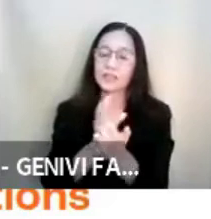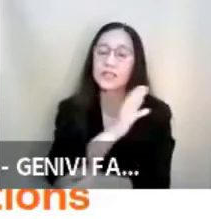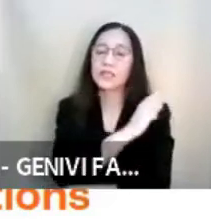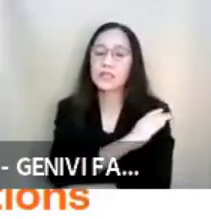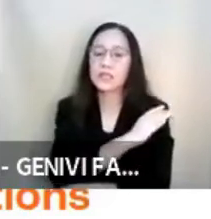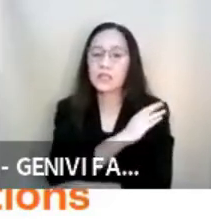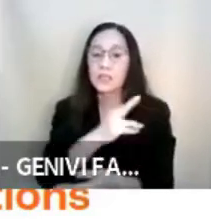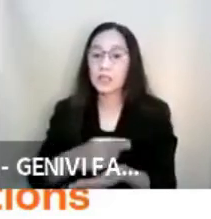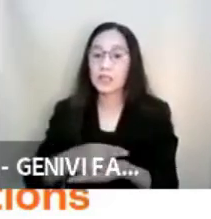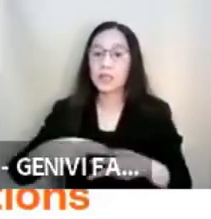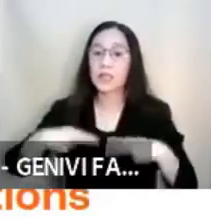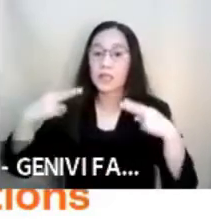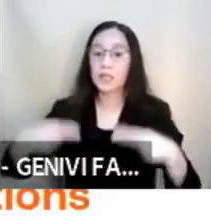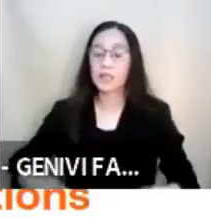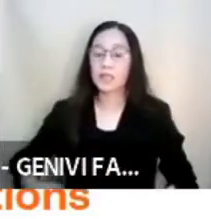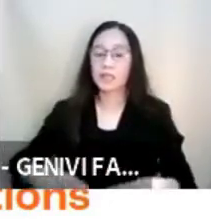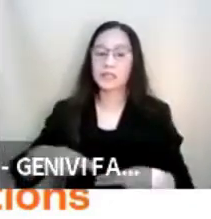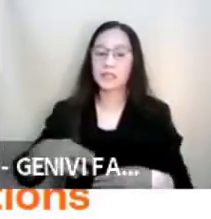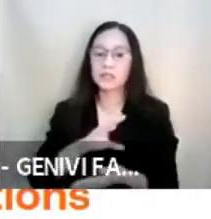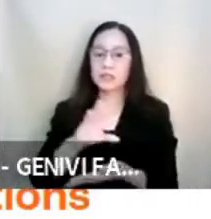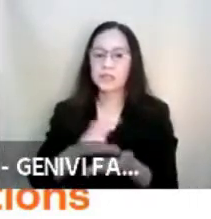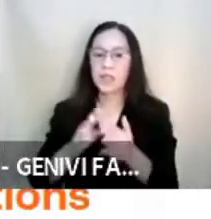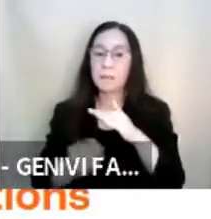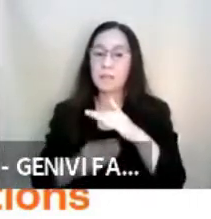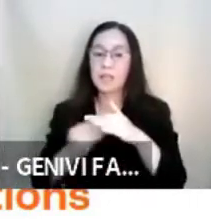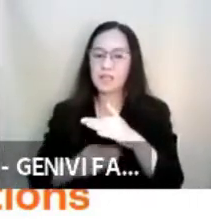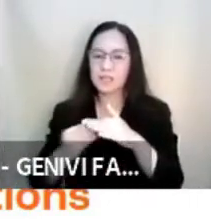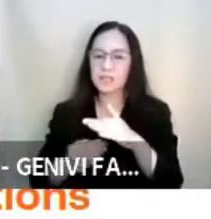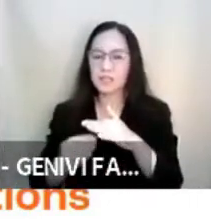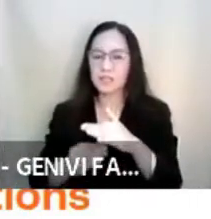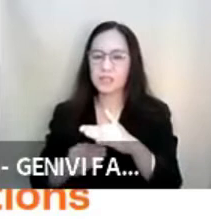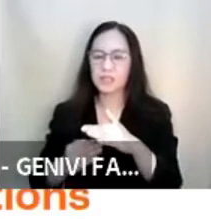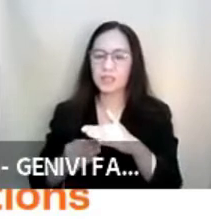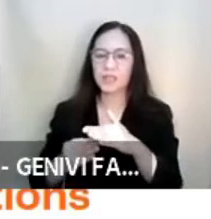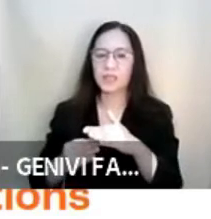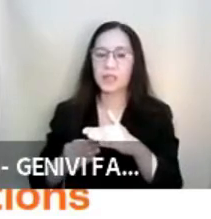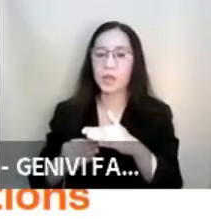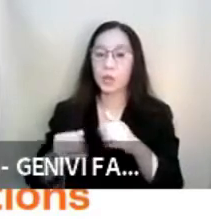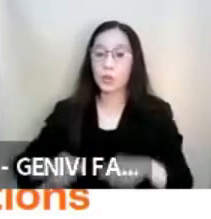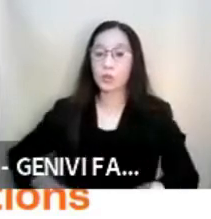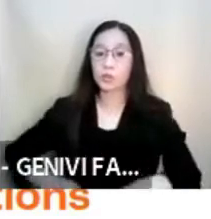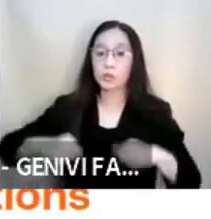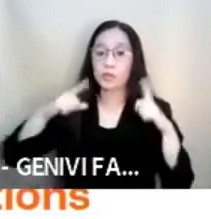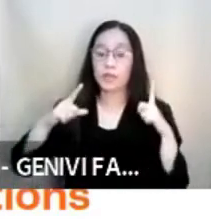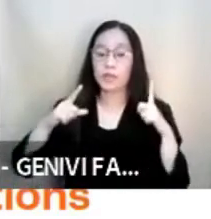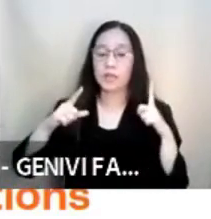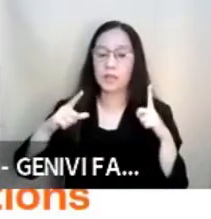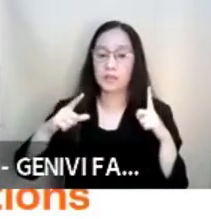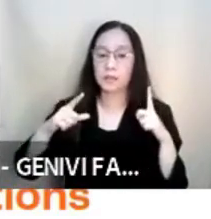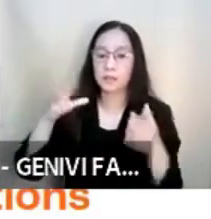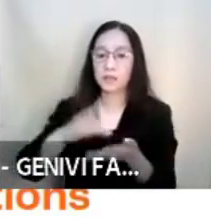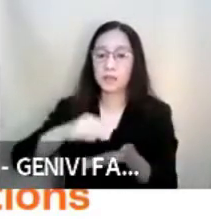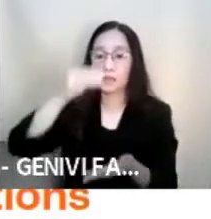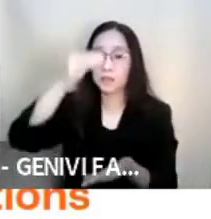basic or survival academics. Ito yung very important po itong konsepto ng basic or survival academics